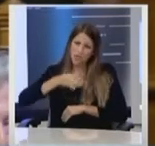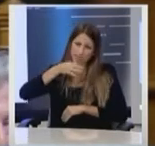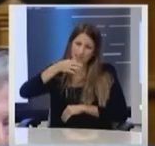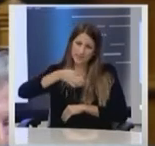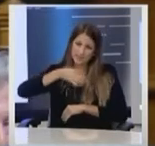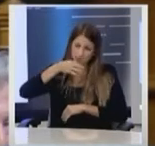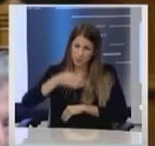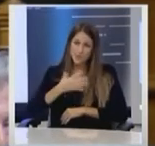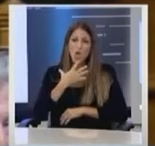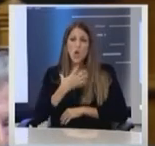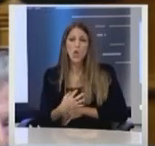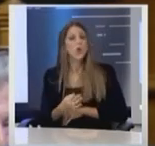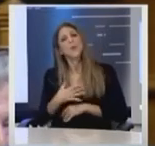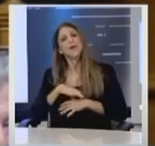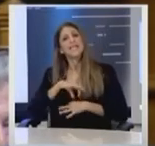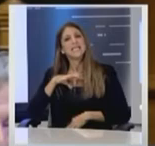Διότι, κυρίες και κύριοι συνάδελφοι,